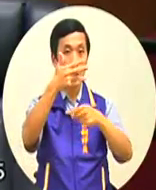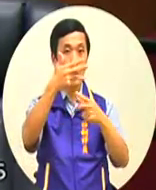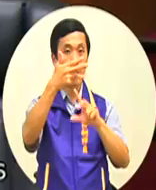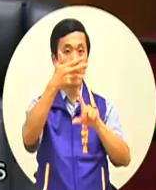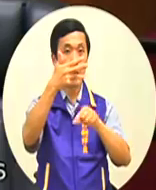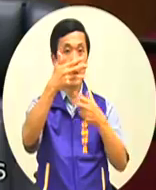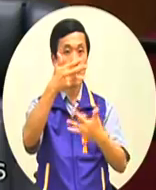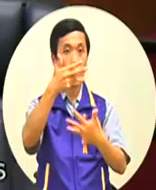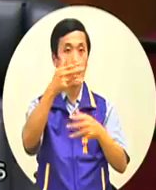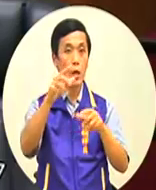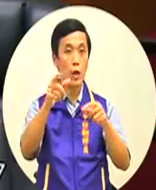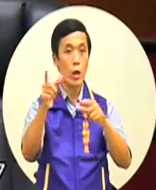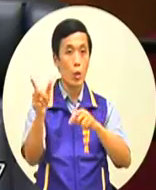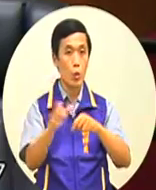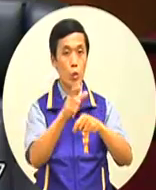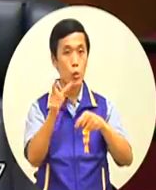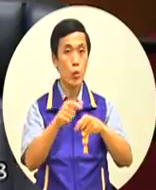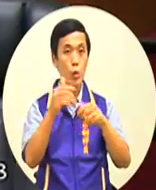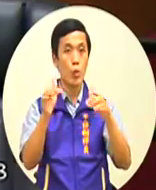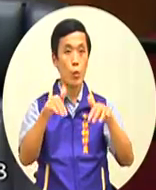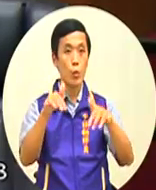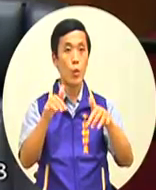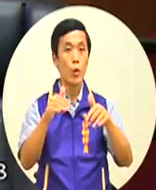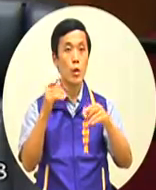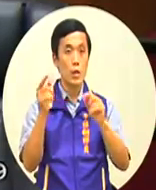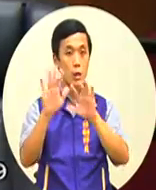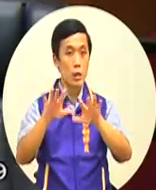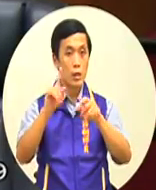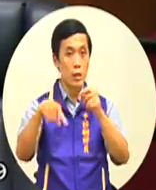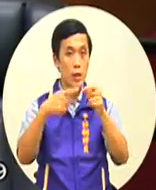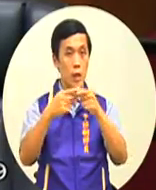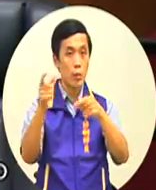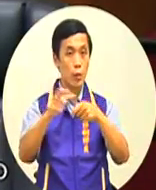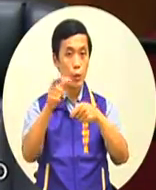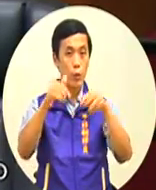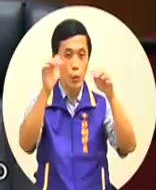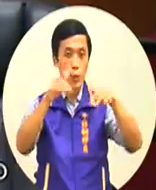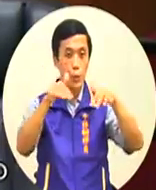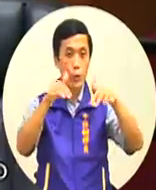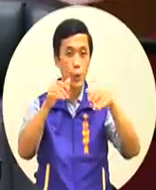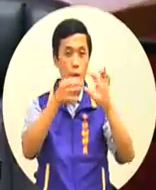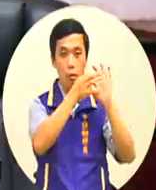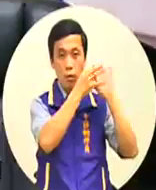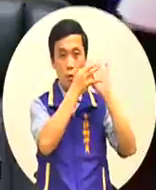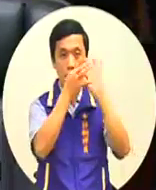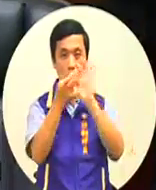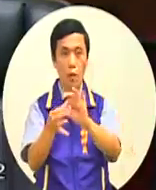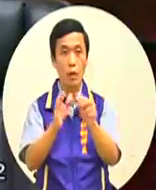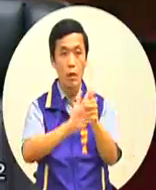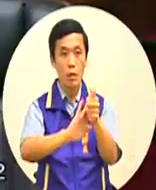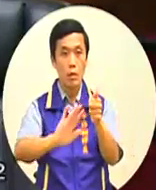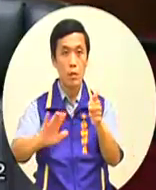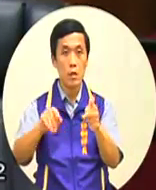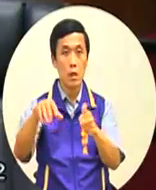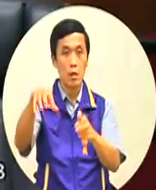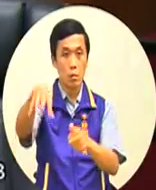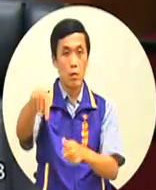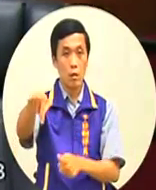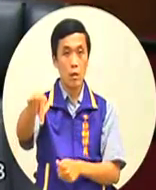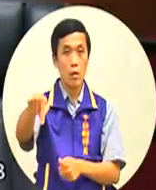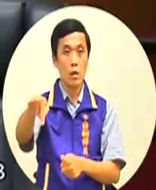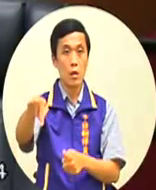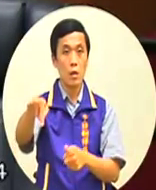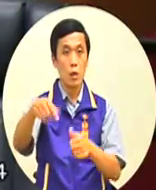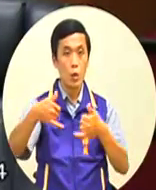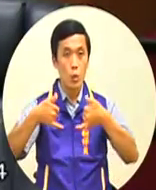于今年度连续的台风跟豪雨，真的造成我们原乡很多